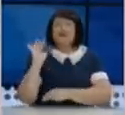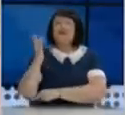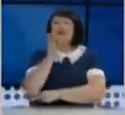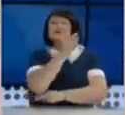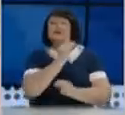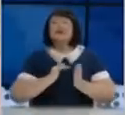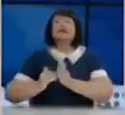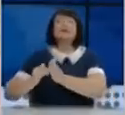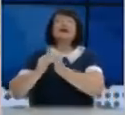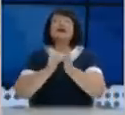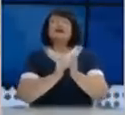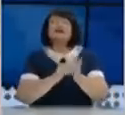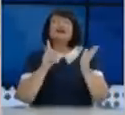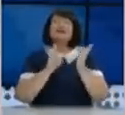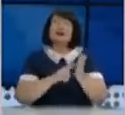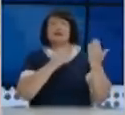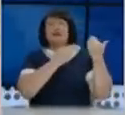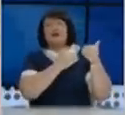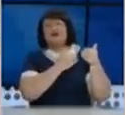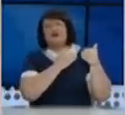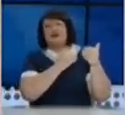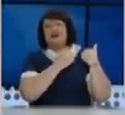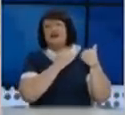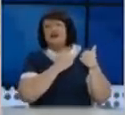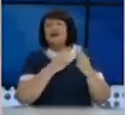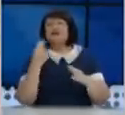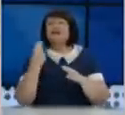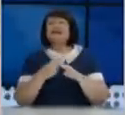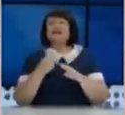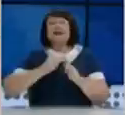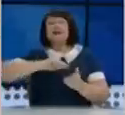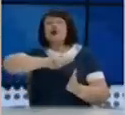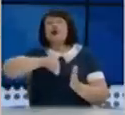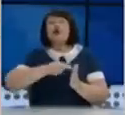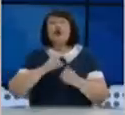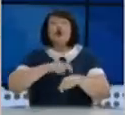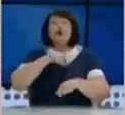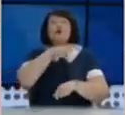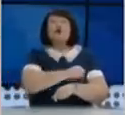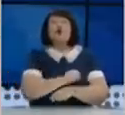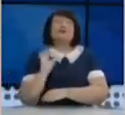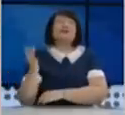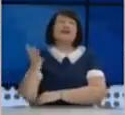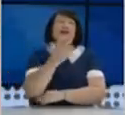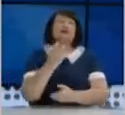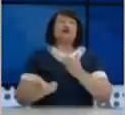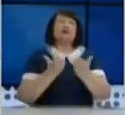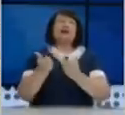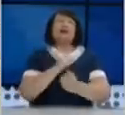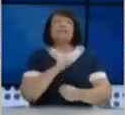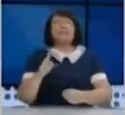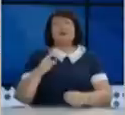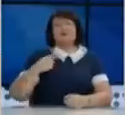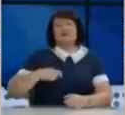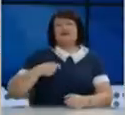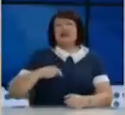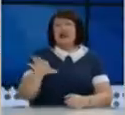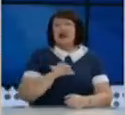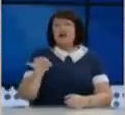υπηρεσίες πρέπει να αναλάβουν πρωταγωνιστικό ρόλο στην πρόληψη των δασικών πυρκαγιών και να στελεχωθούν